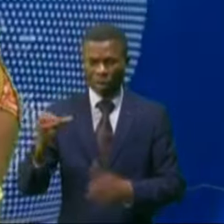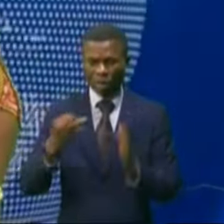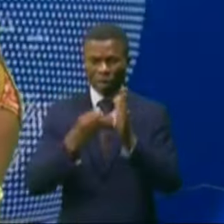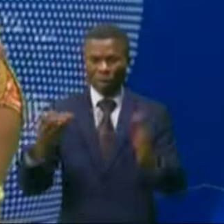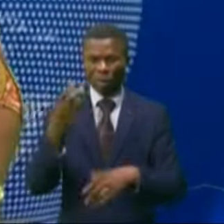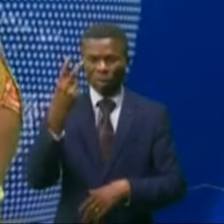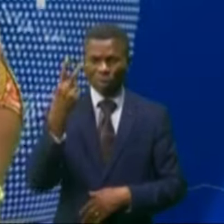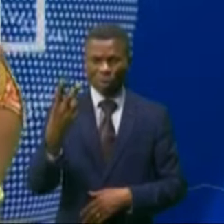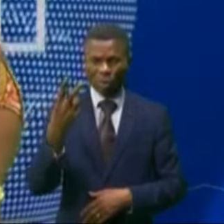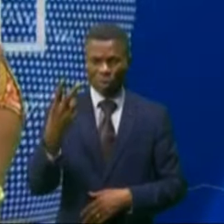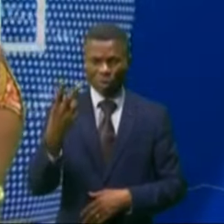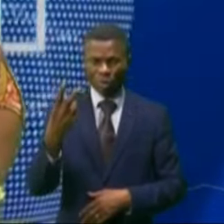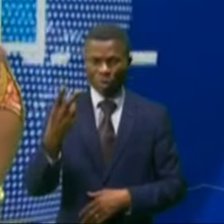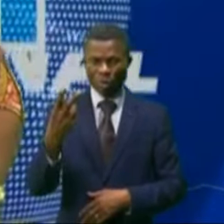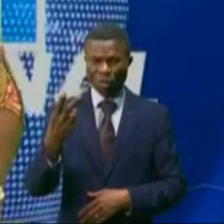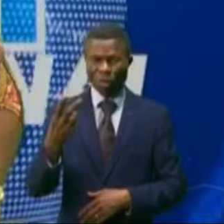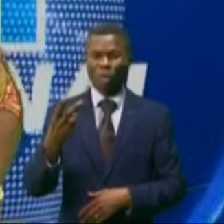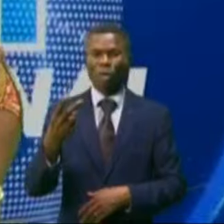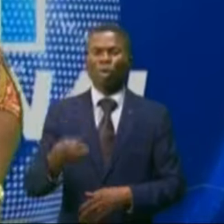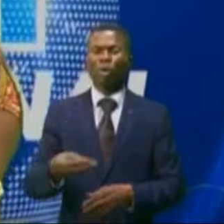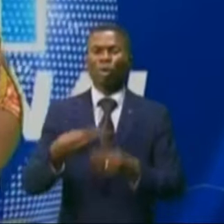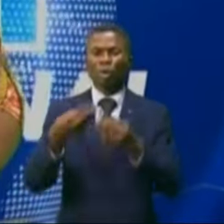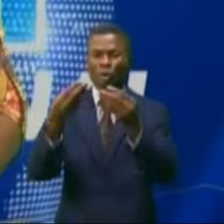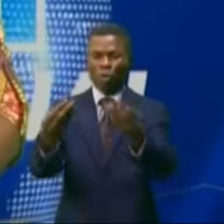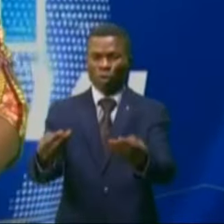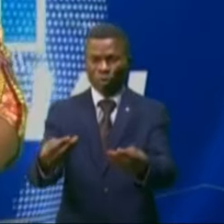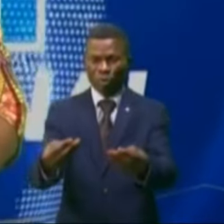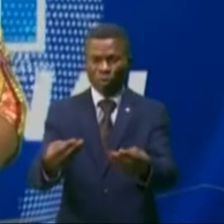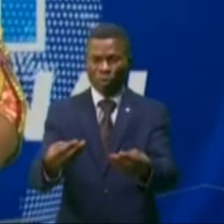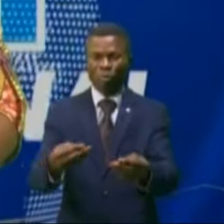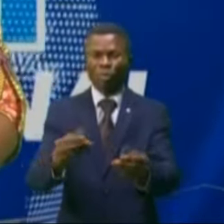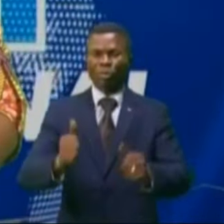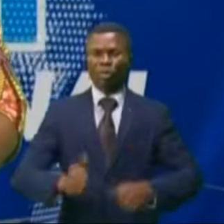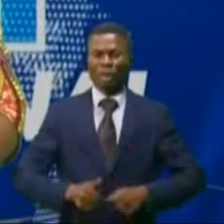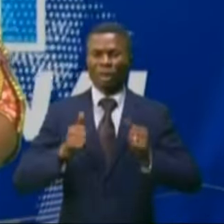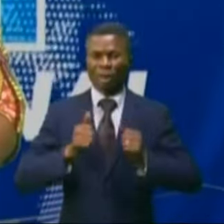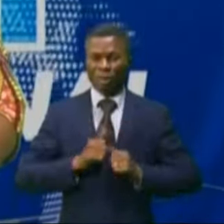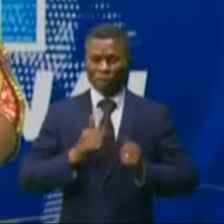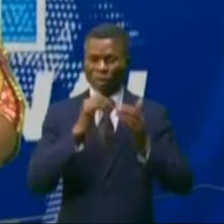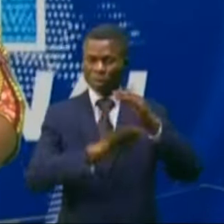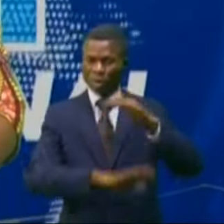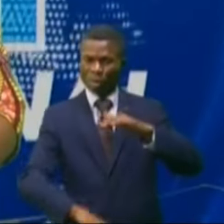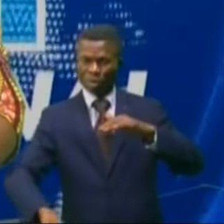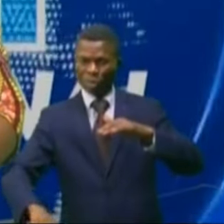11 000 072. Les offres devront être soumises à l'adresse ci-dessus